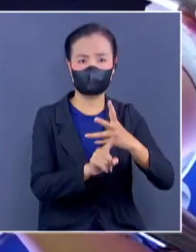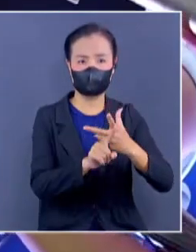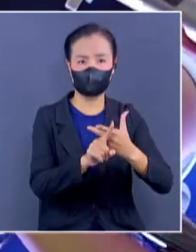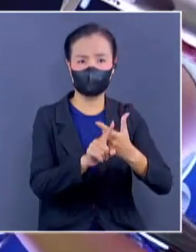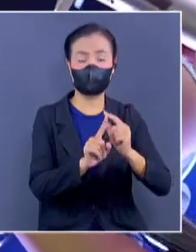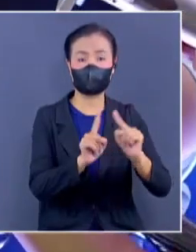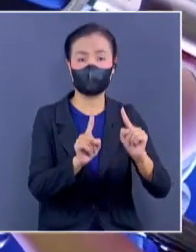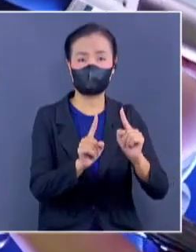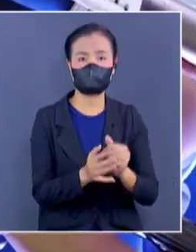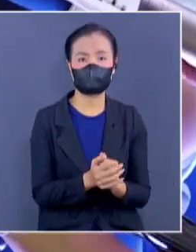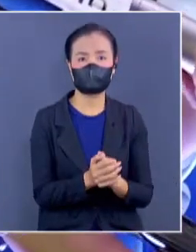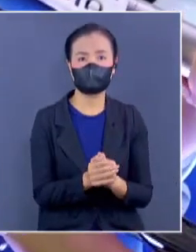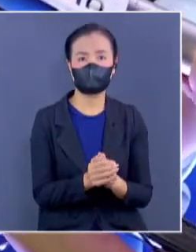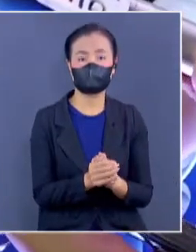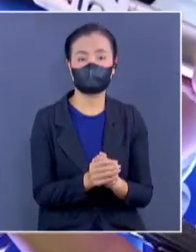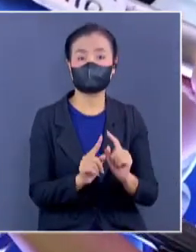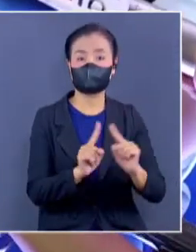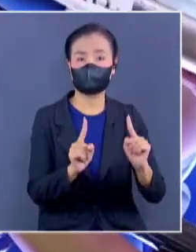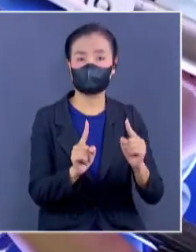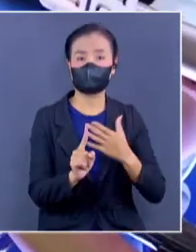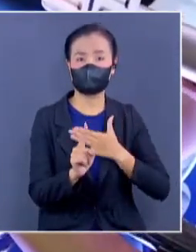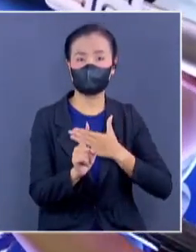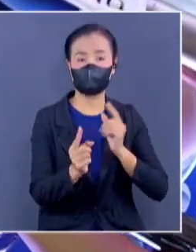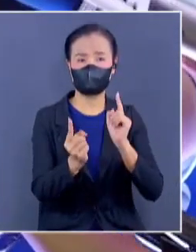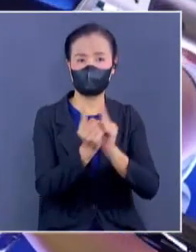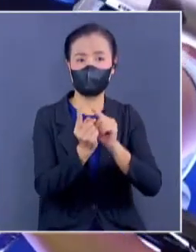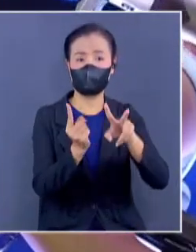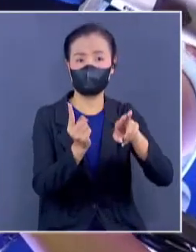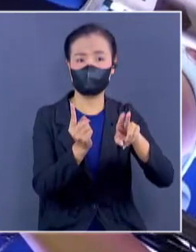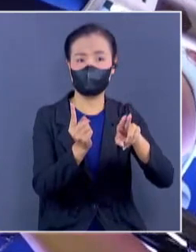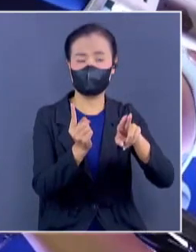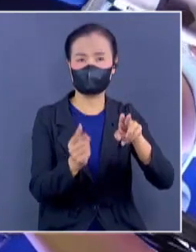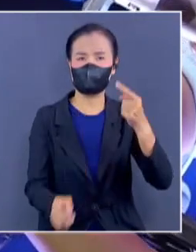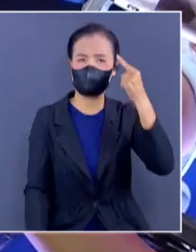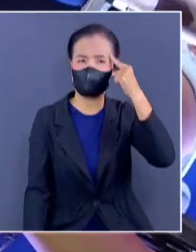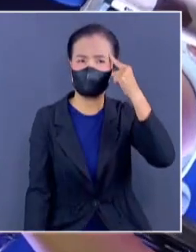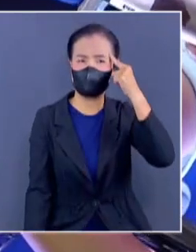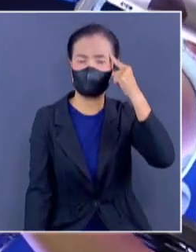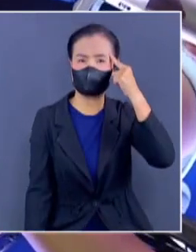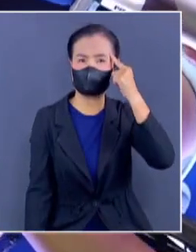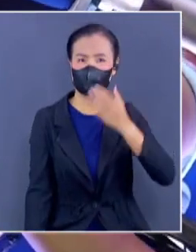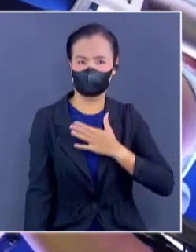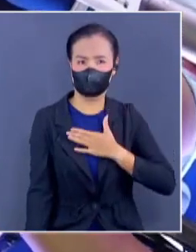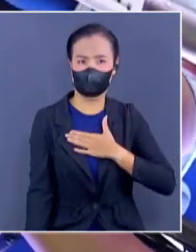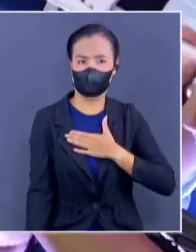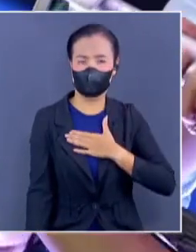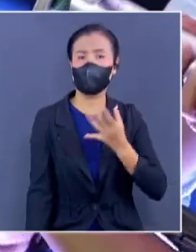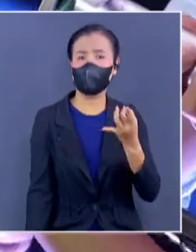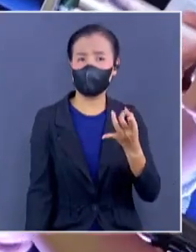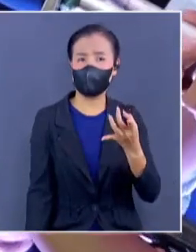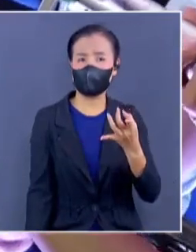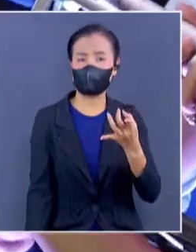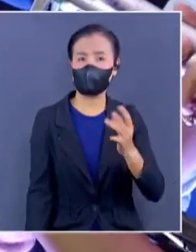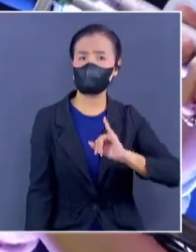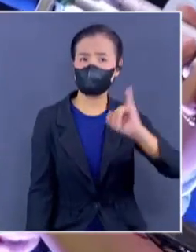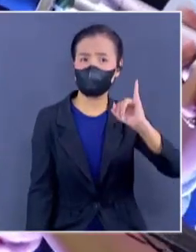ะแต่ว่าเวลาที่ผมแบบเจอแล้วผมก็จะรู้ว่าเฮ้ยสิ่งที่ควรทำคืออะไรน่าจะ